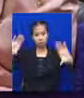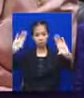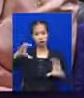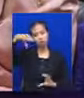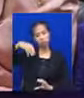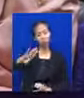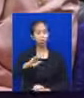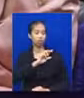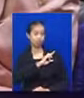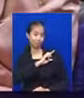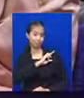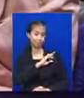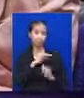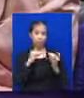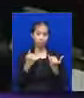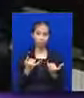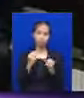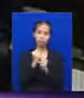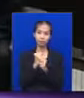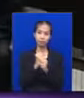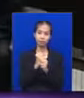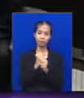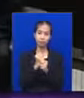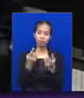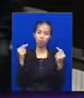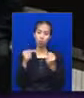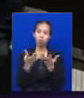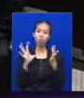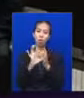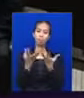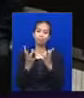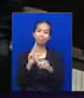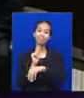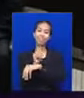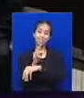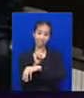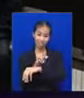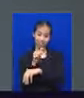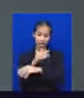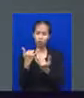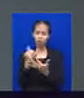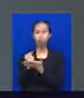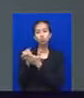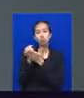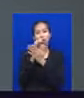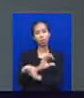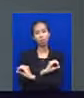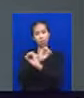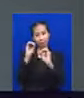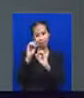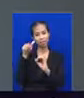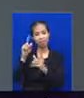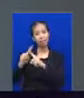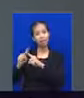บการยืนยันตัวตนบนอิเล็กทรอนิกส์หรือว่า e-authentication ซึ่งเป็นระบบด้านความปลอดภัยในการทำธุรกรรม